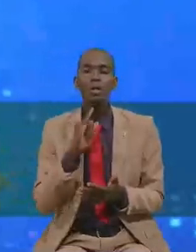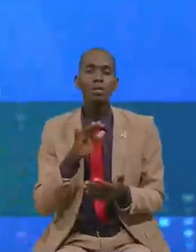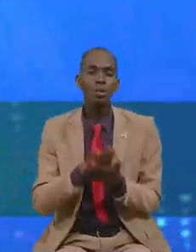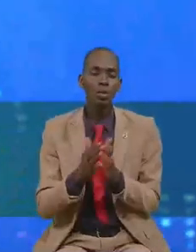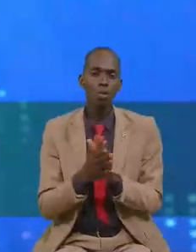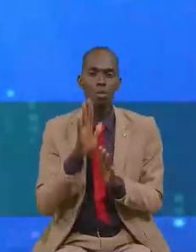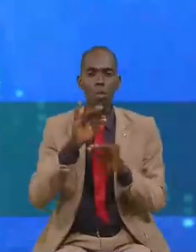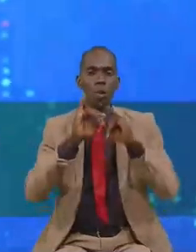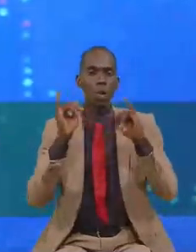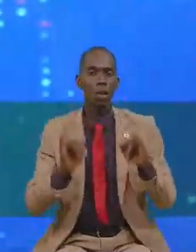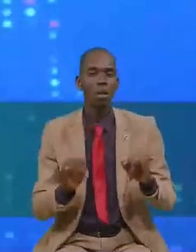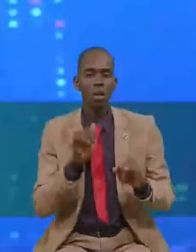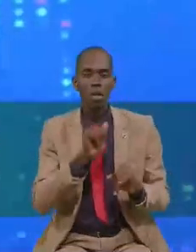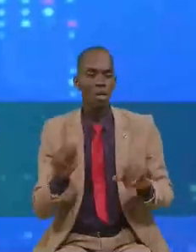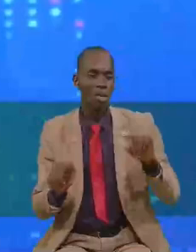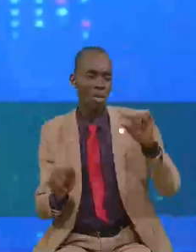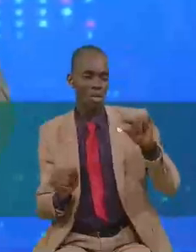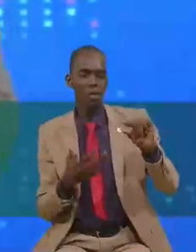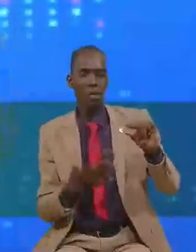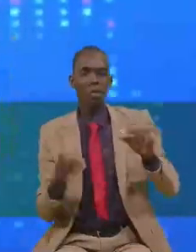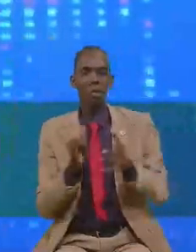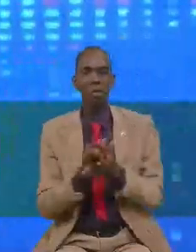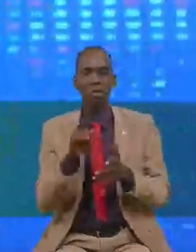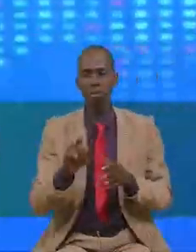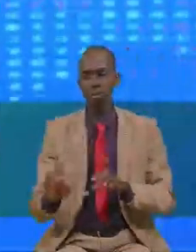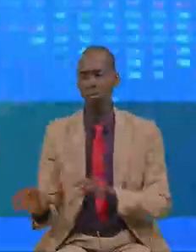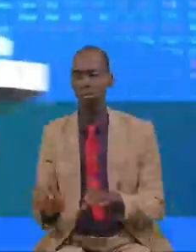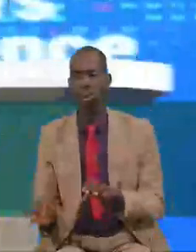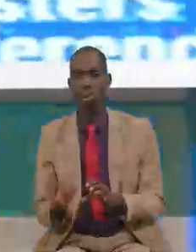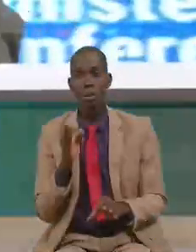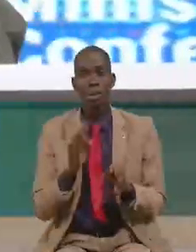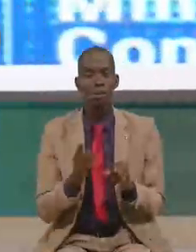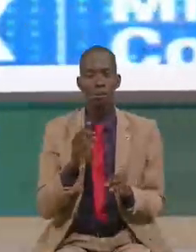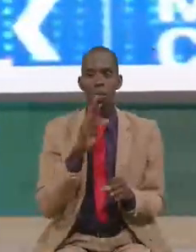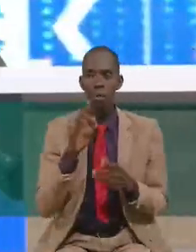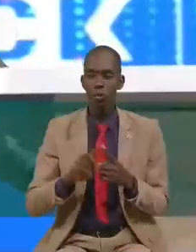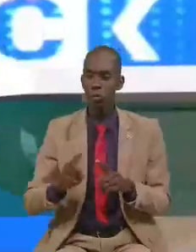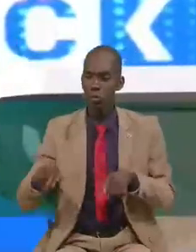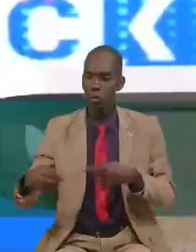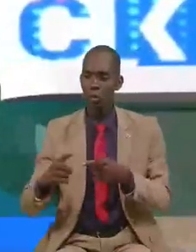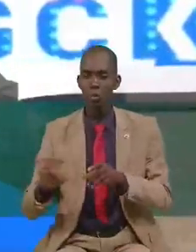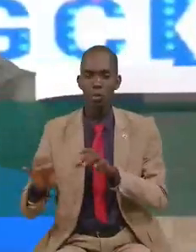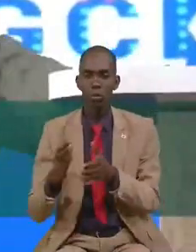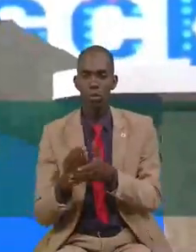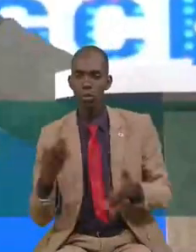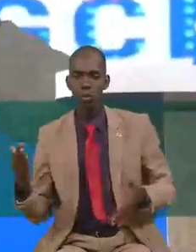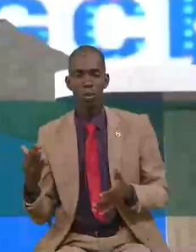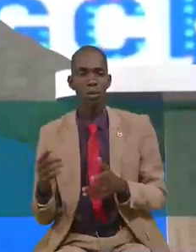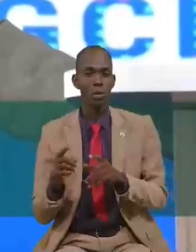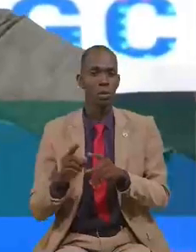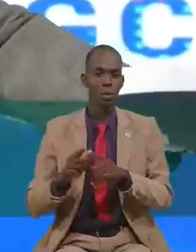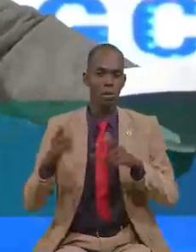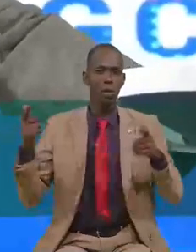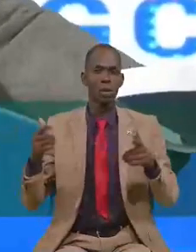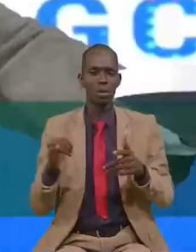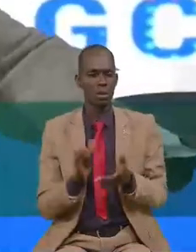Une petite chose à laquelle tu es engagé et que tu dois poursuivre ça de grand. Et ça vient. Tu dis,